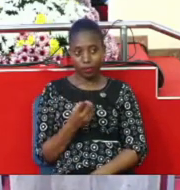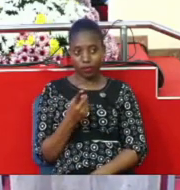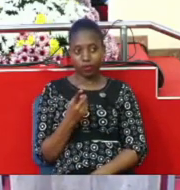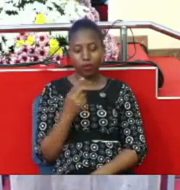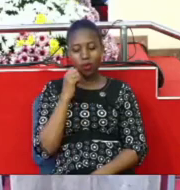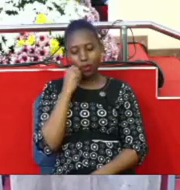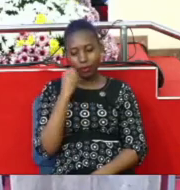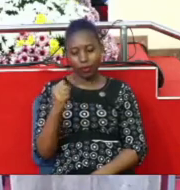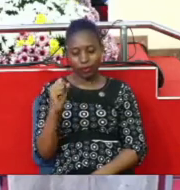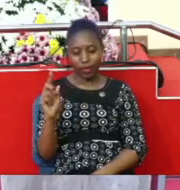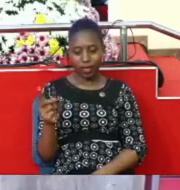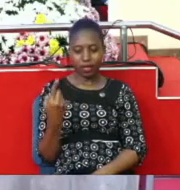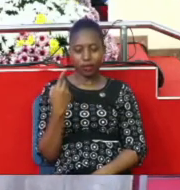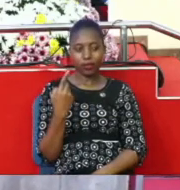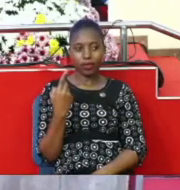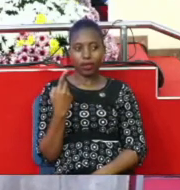1,500.